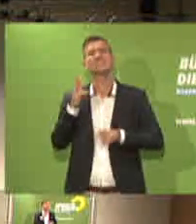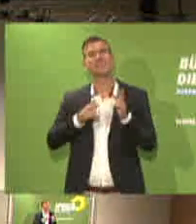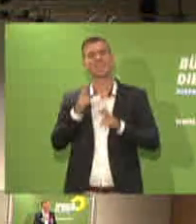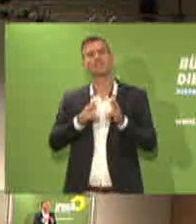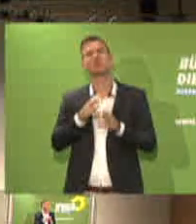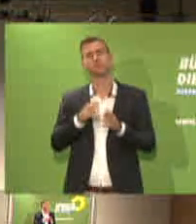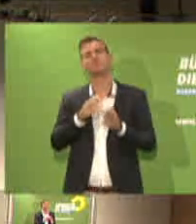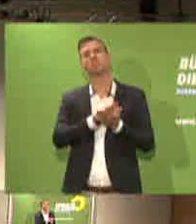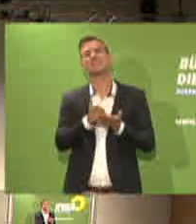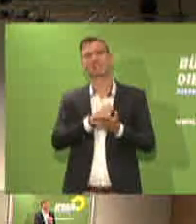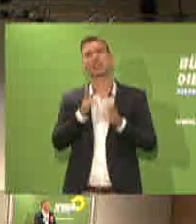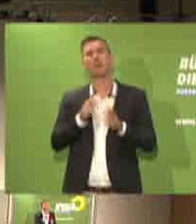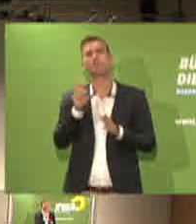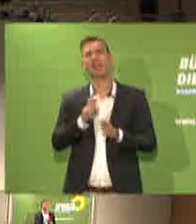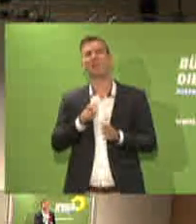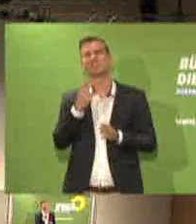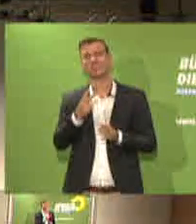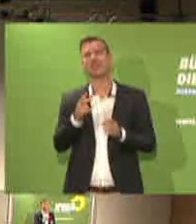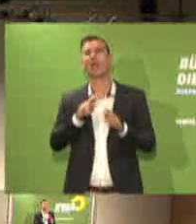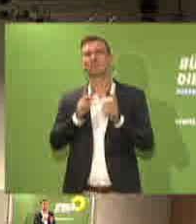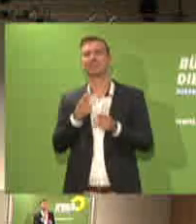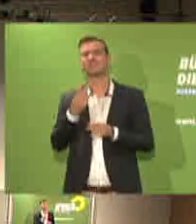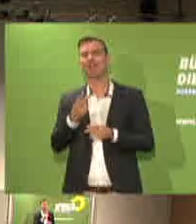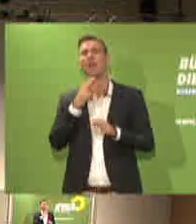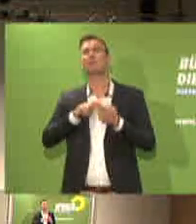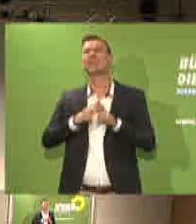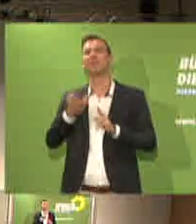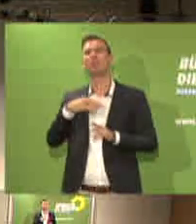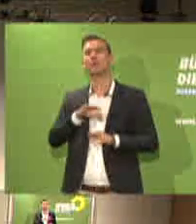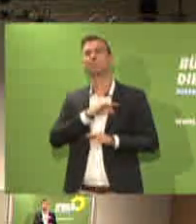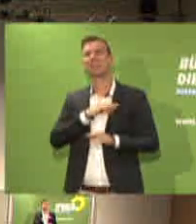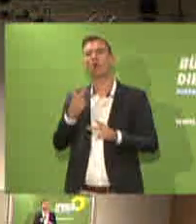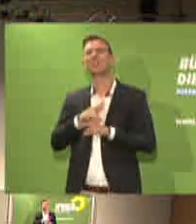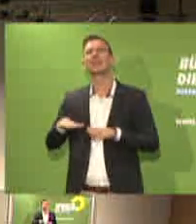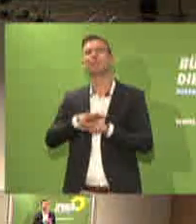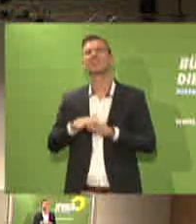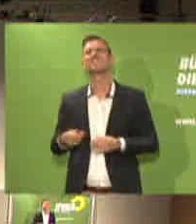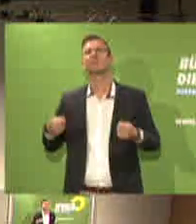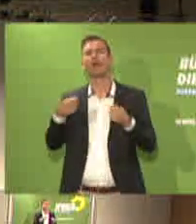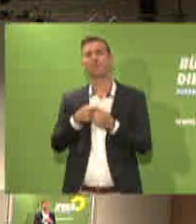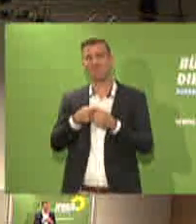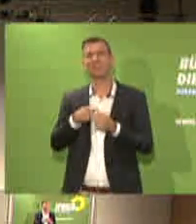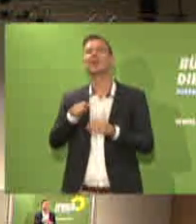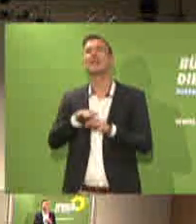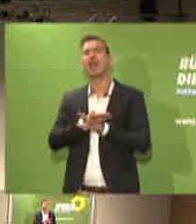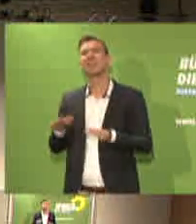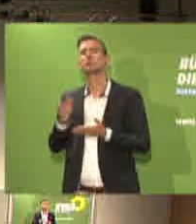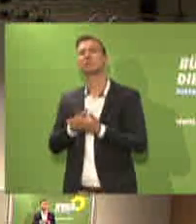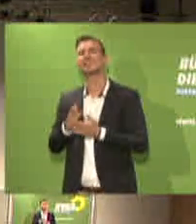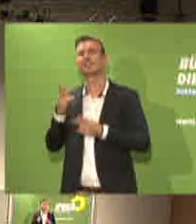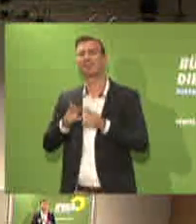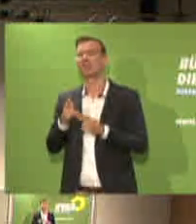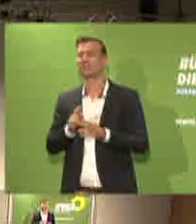§ 2 Absatz 2 regelt, dass Mitglieder von Vorständen der Partei oder ihrer Gebietsverbände nicht Mitglied des Landesschiedsgerichts sein